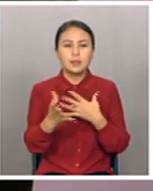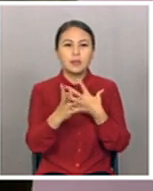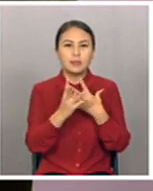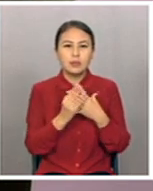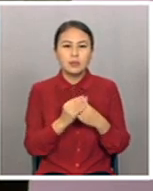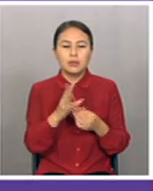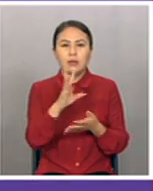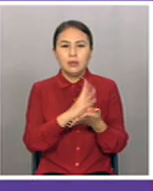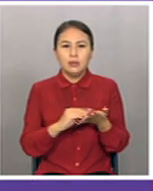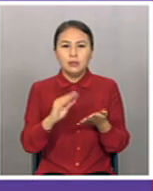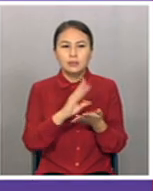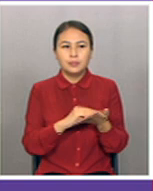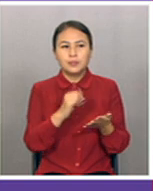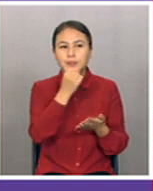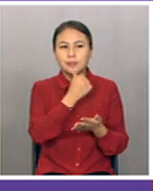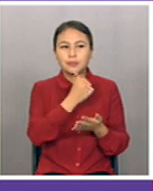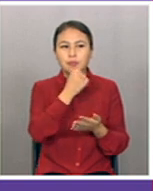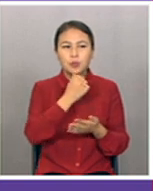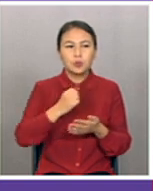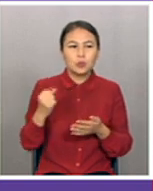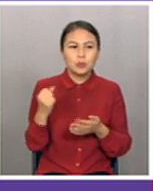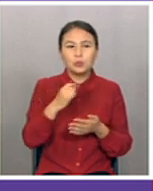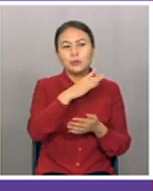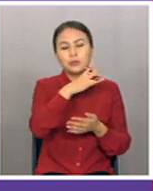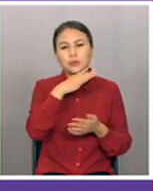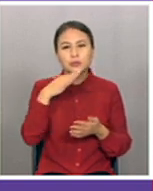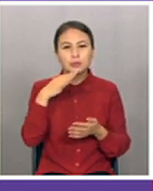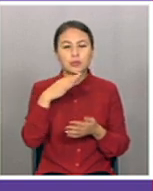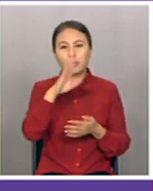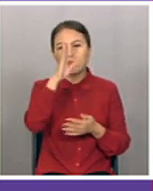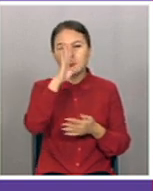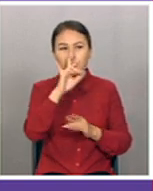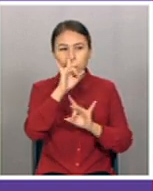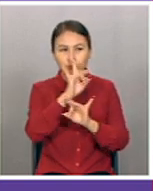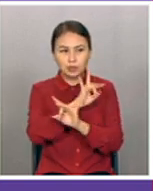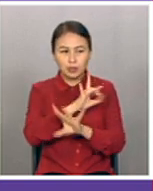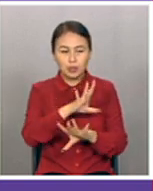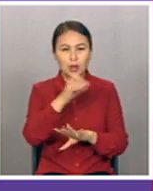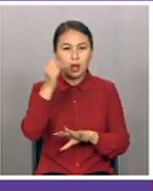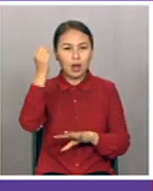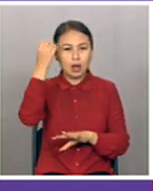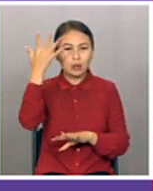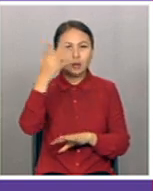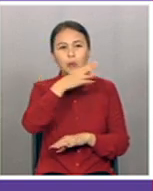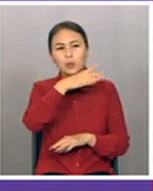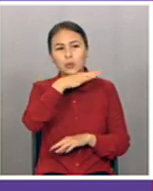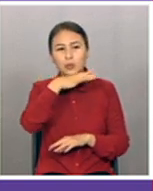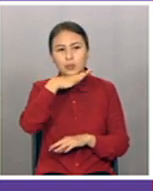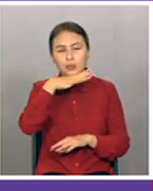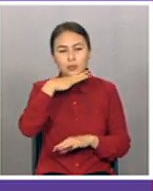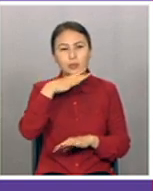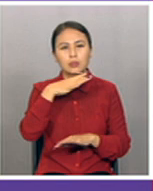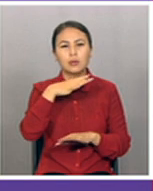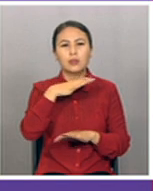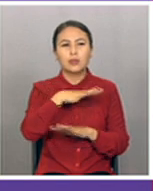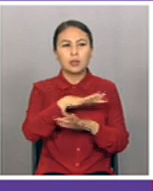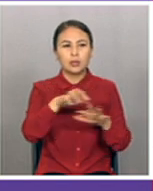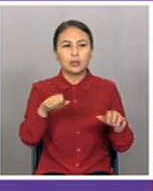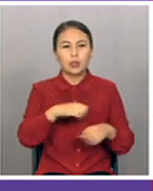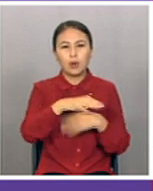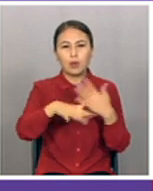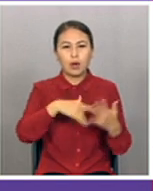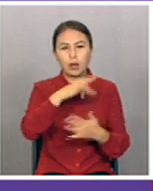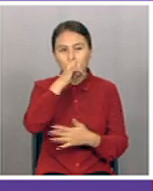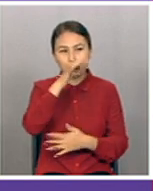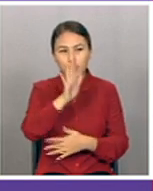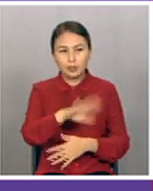қайталап отырыңдар. Досы көпті жау алмайды, ақылы көпті дау алмайды.